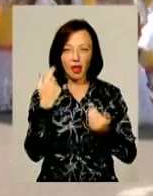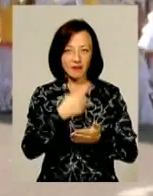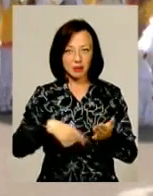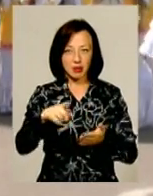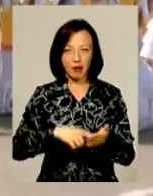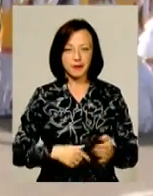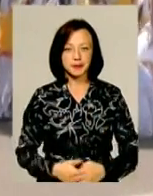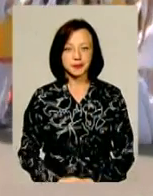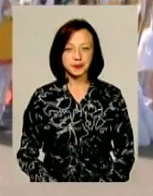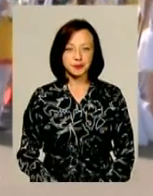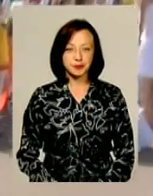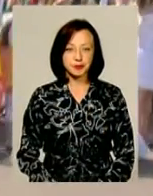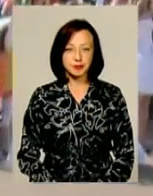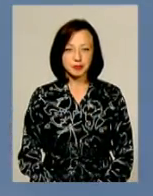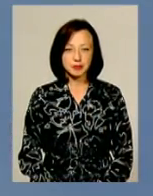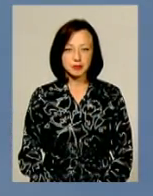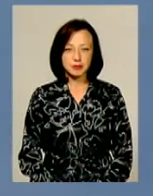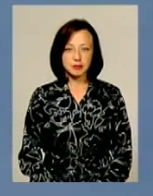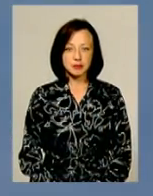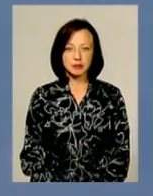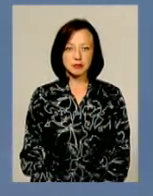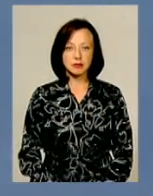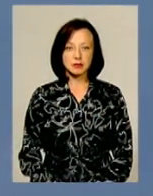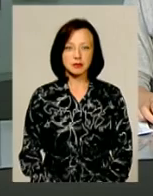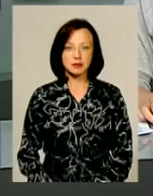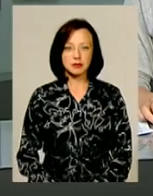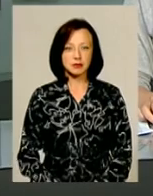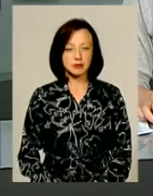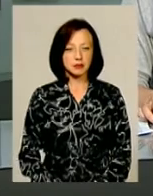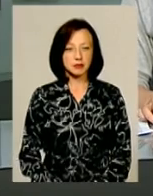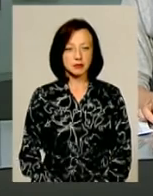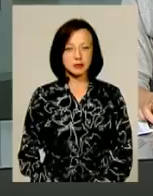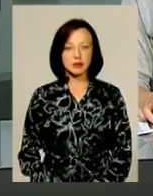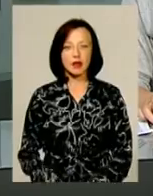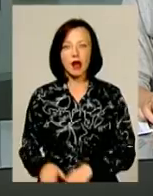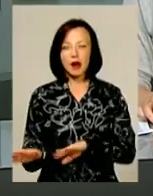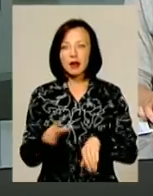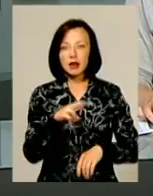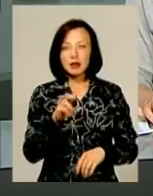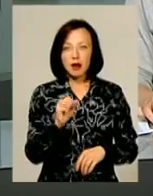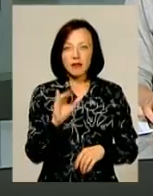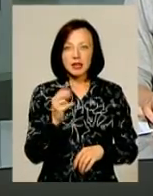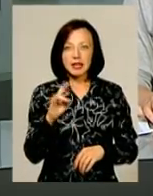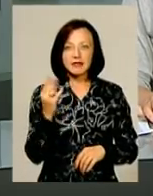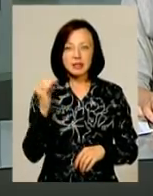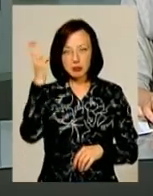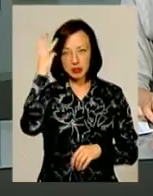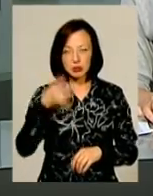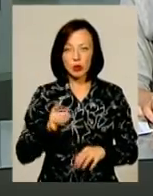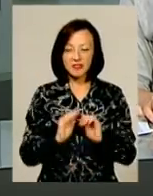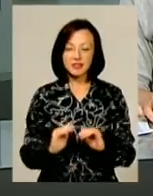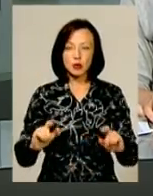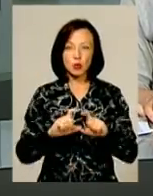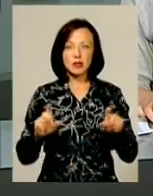Вікторія Паламар, Максим Захарченко для інформаційного випуску. У Давидківцях Хмельницького району в садочку